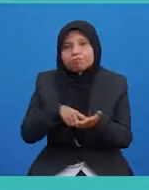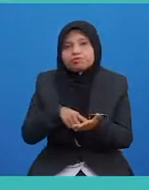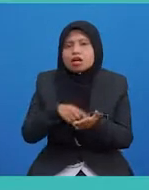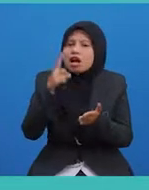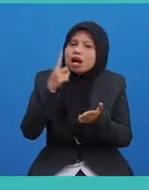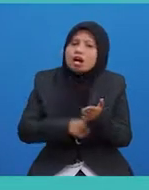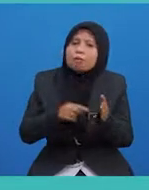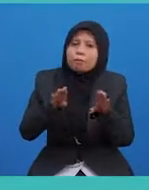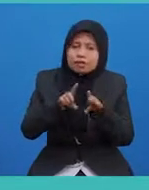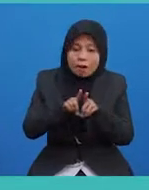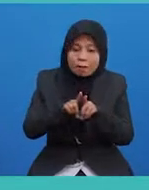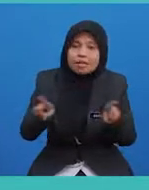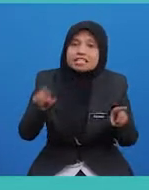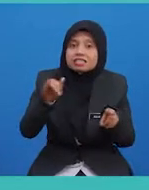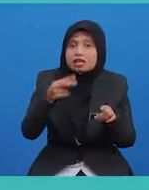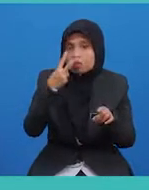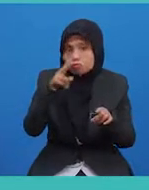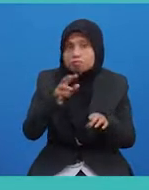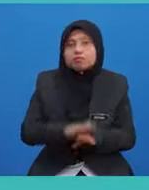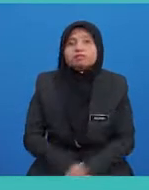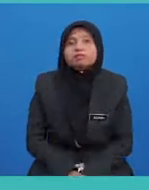Apakah perbezaan yang kamu dapat kenal pasti?